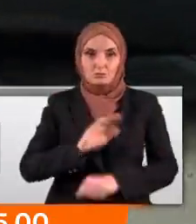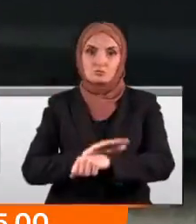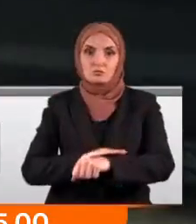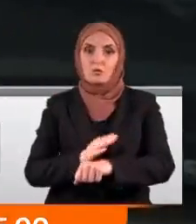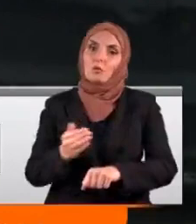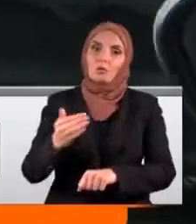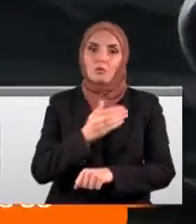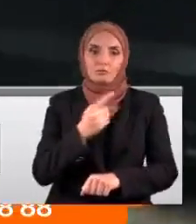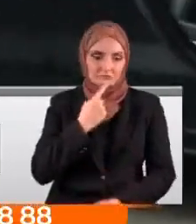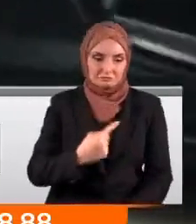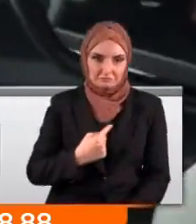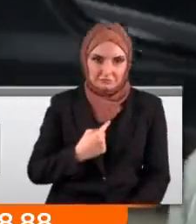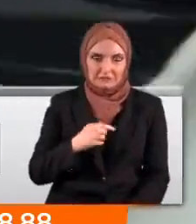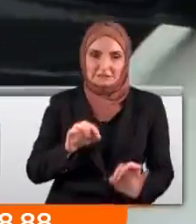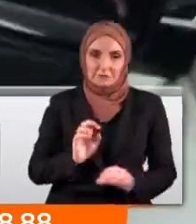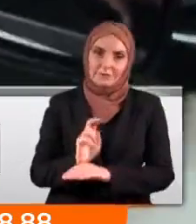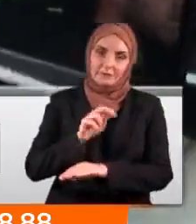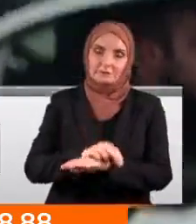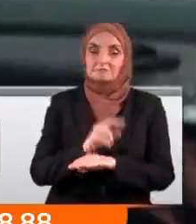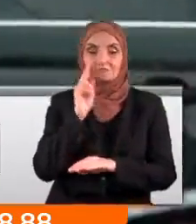yere inerek bakıyoruz şimdi.